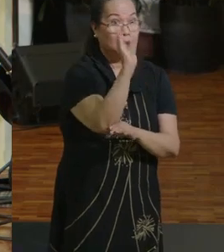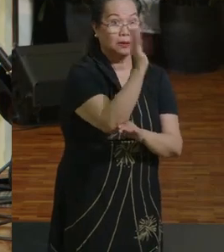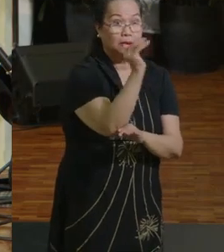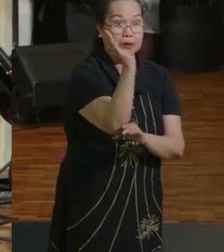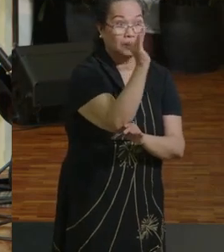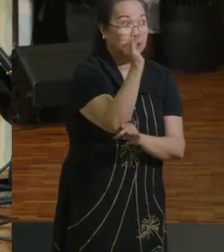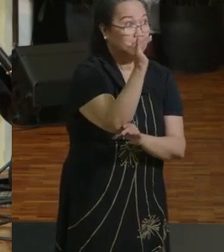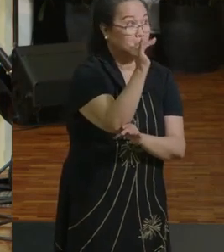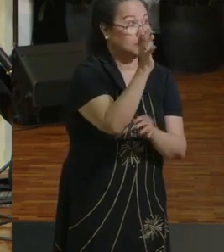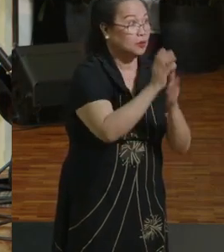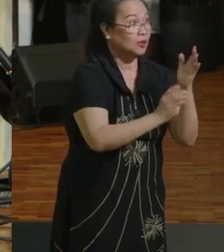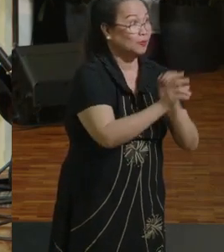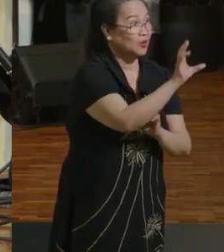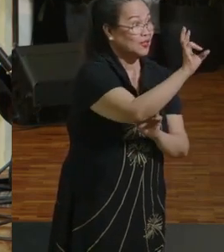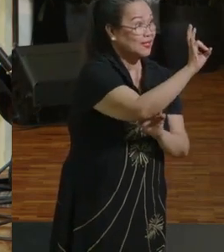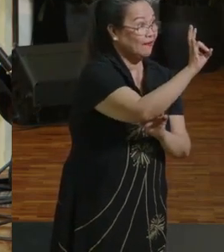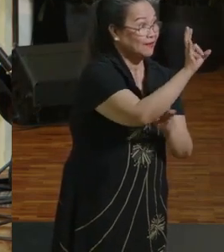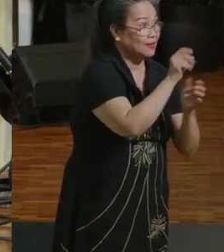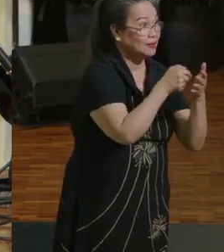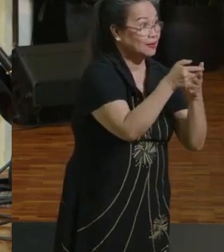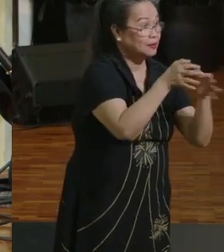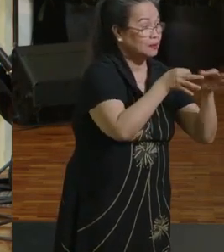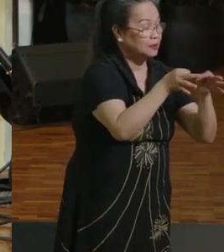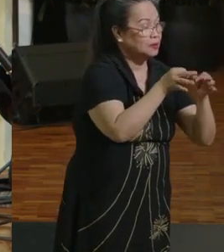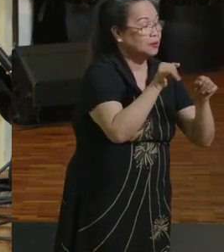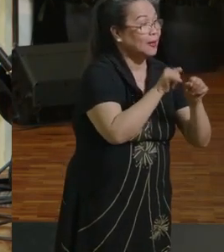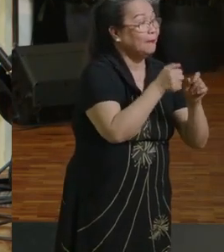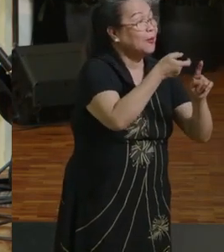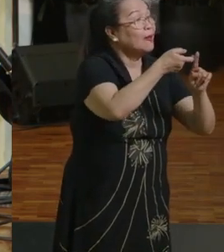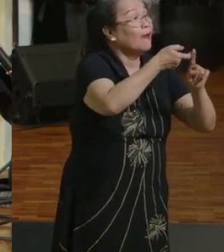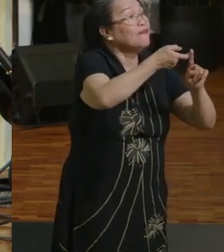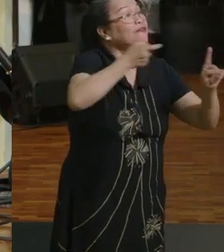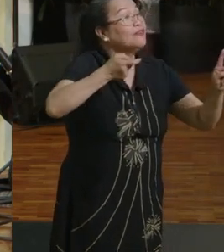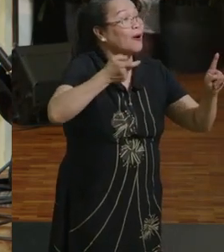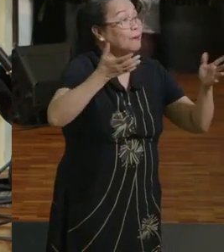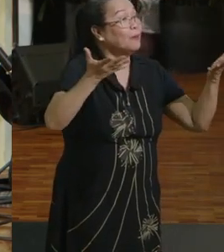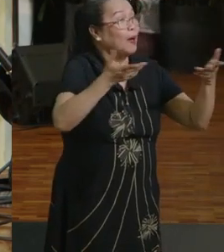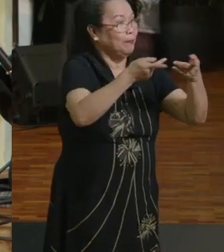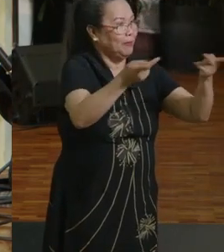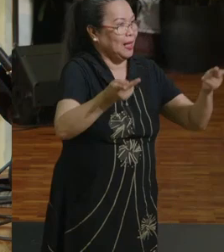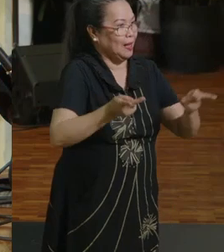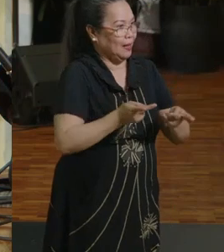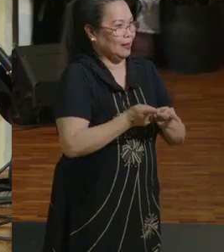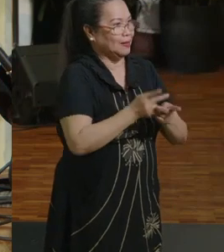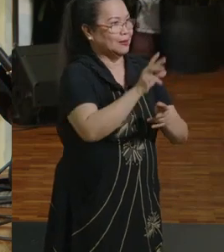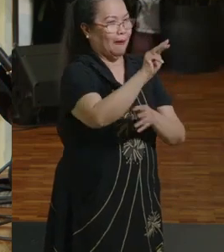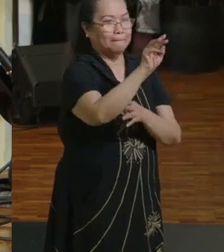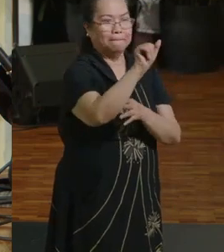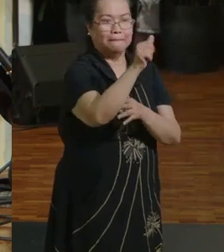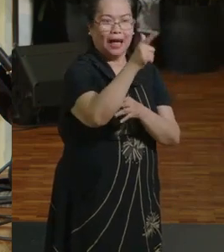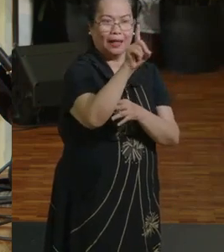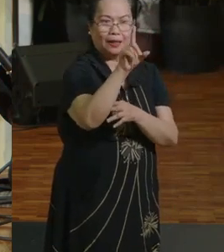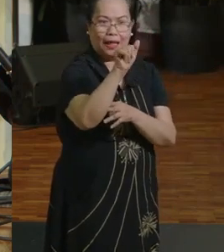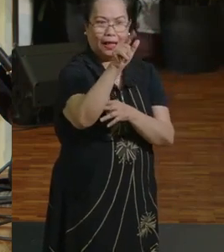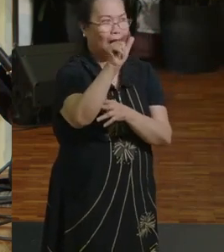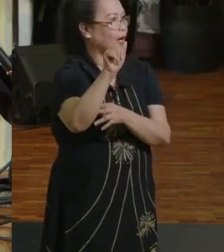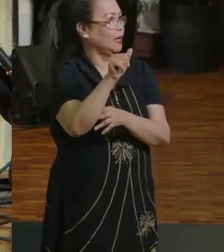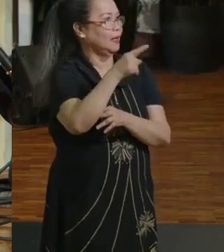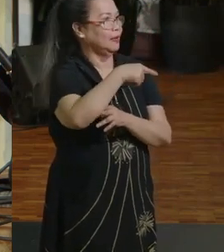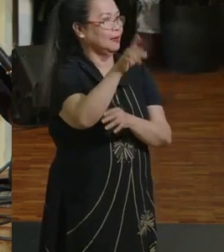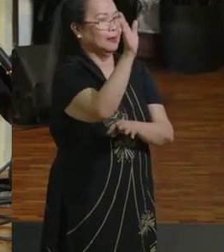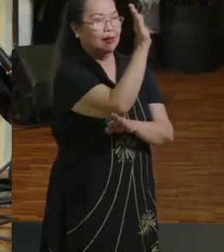na nasa chapter 7. Dahil galing po siya sa Magdala. Ito ay isang case